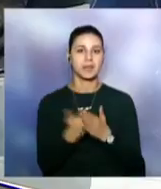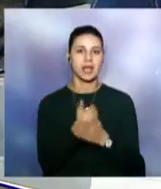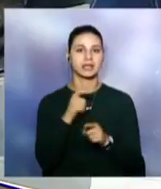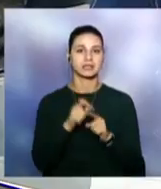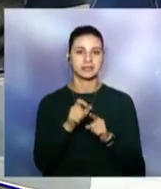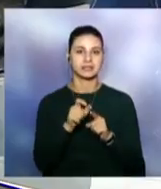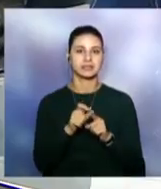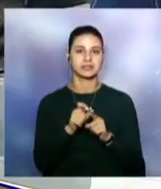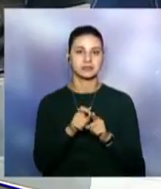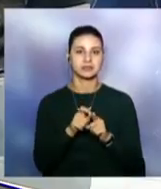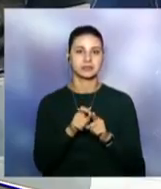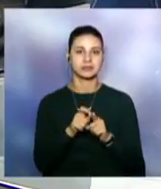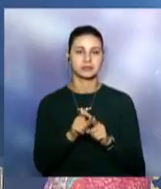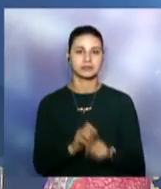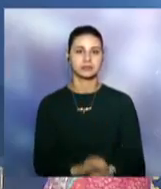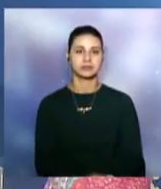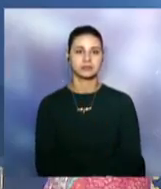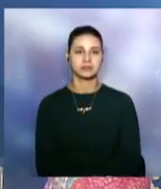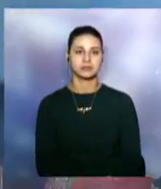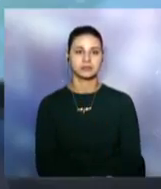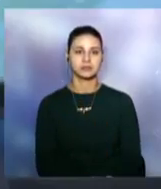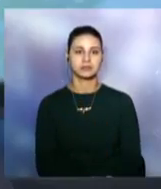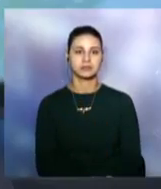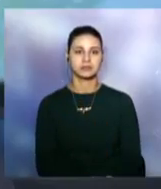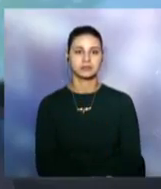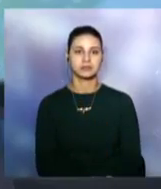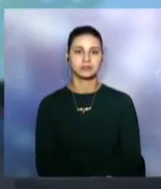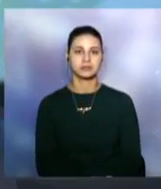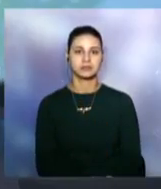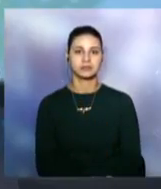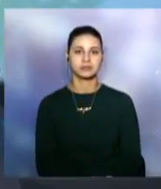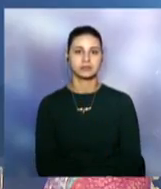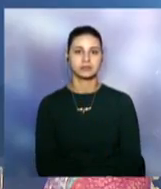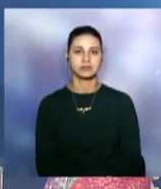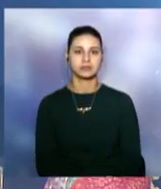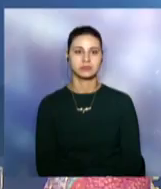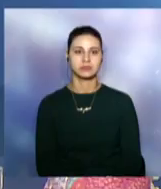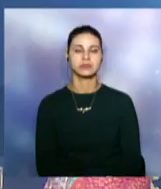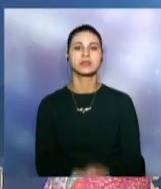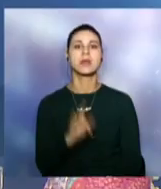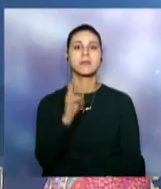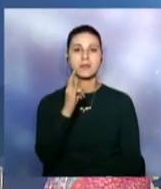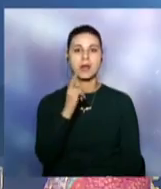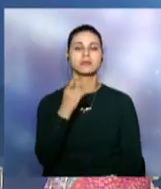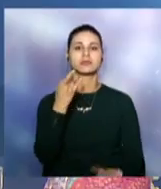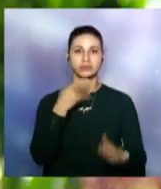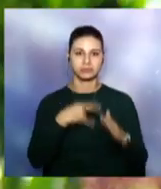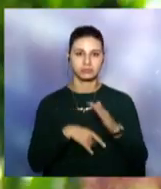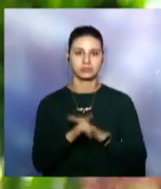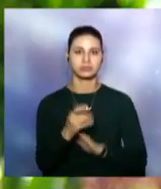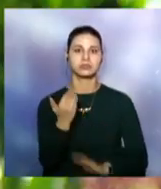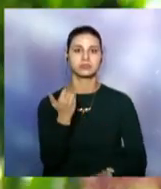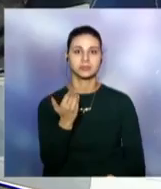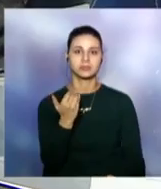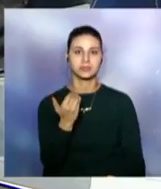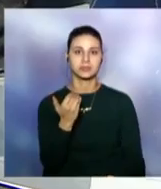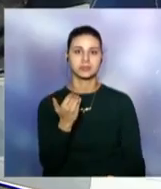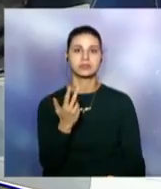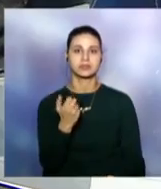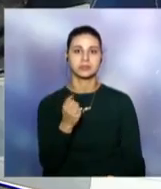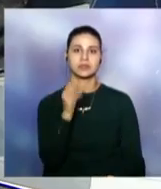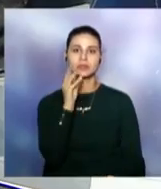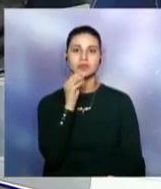სიმსივნური წარმონაქმნები, რომელიც სიმსივნური ზონები. კი ბატონო. ანუ თანდაყოლილი განვითარების ანომალია, როცა